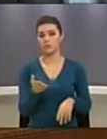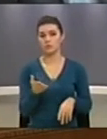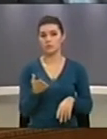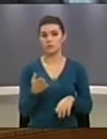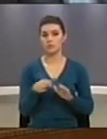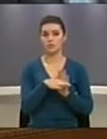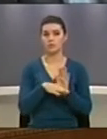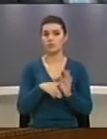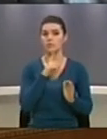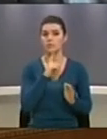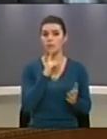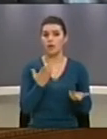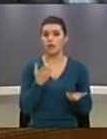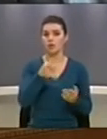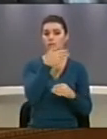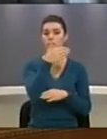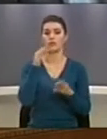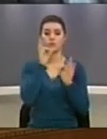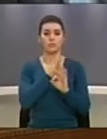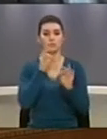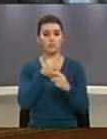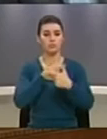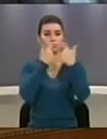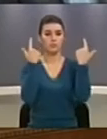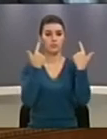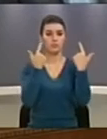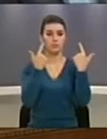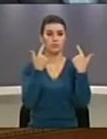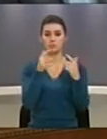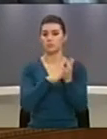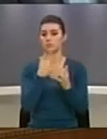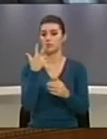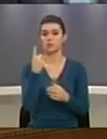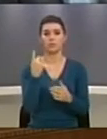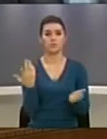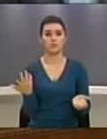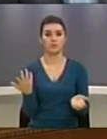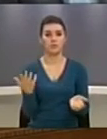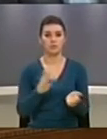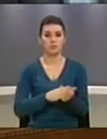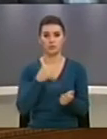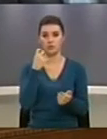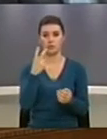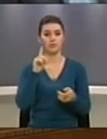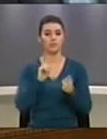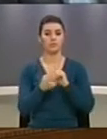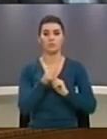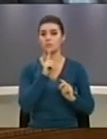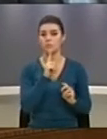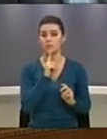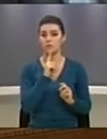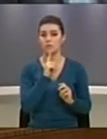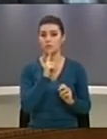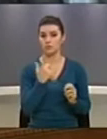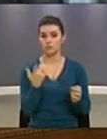rregullën aktuale të privatizimit të tyre, do të kishte me qenë 31 deputet nga 120 sosh, të cilët do të merrnin një vendim për ta privatizuar në ndërmarrje kaq